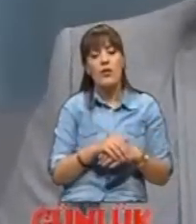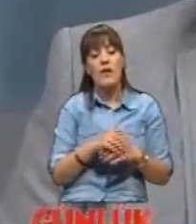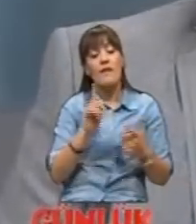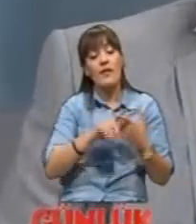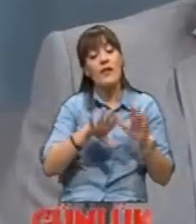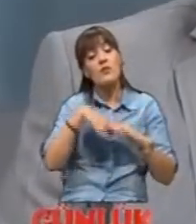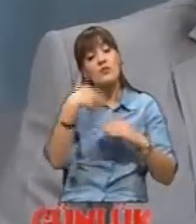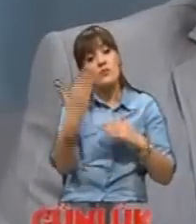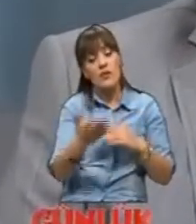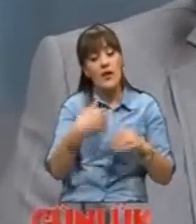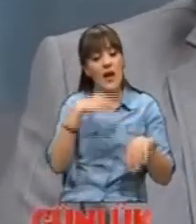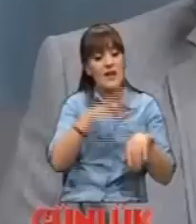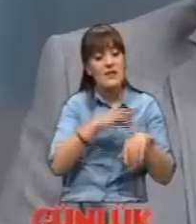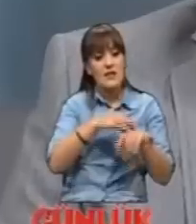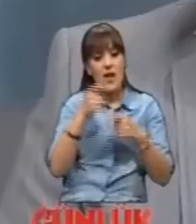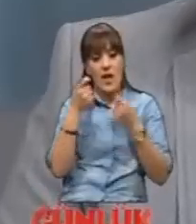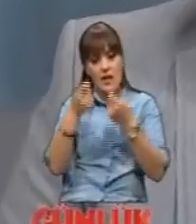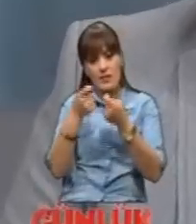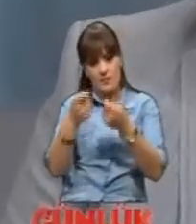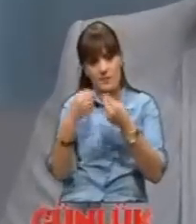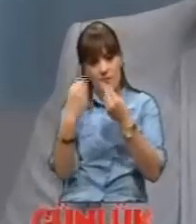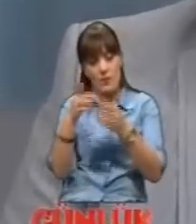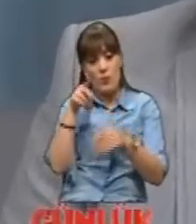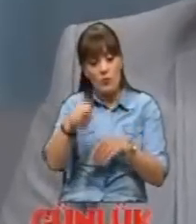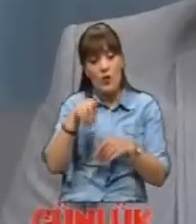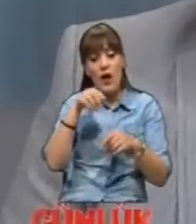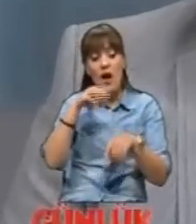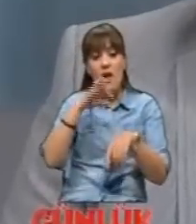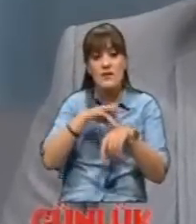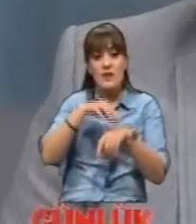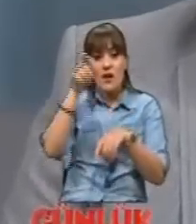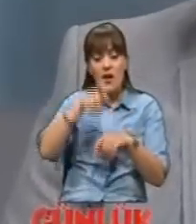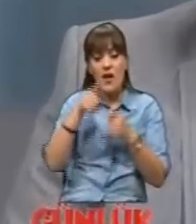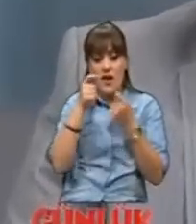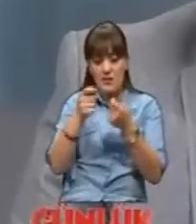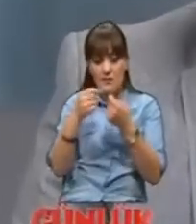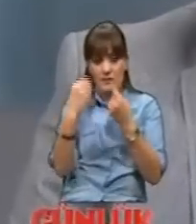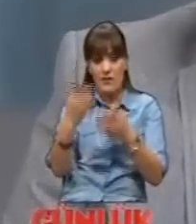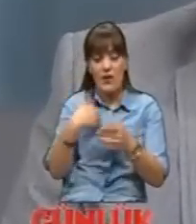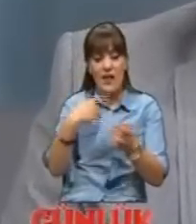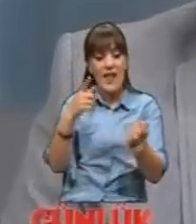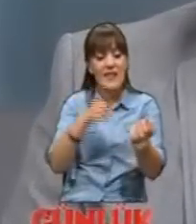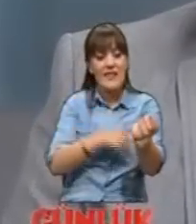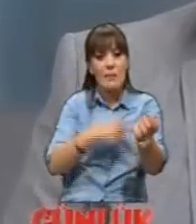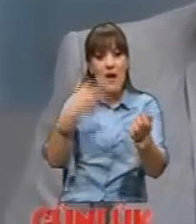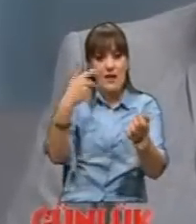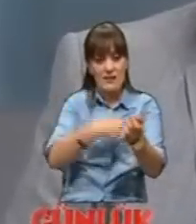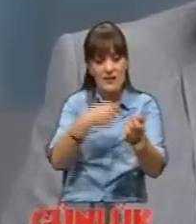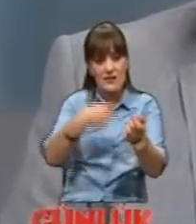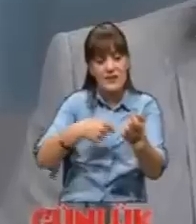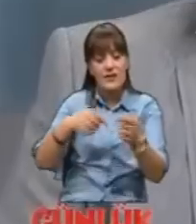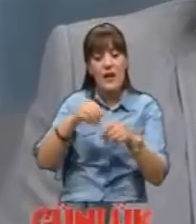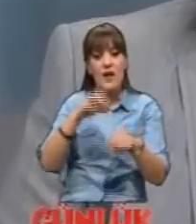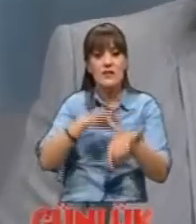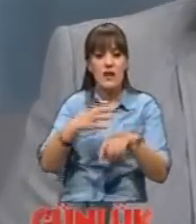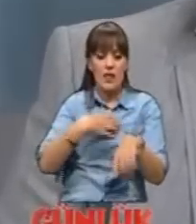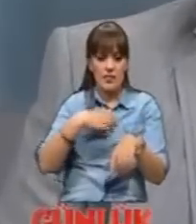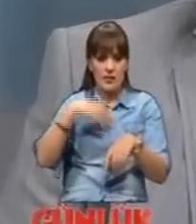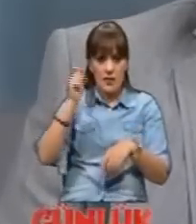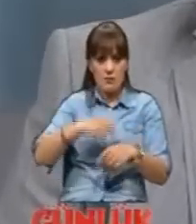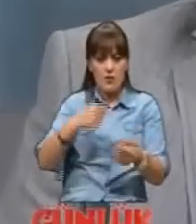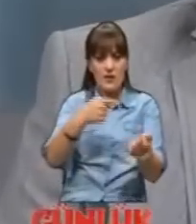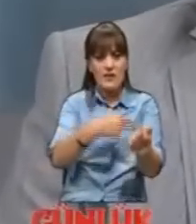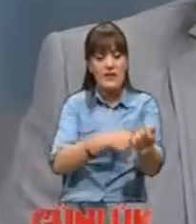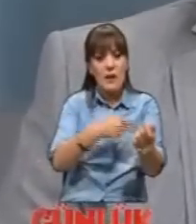Ve daha sonra hastaya eğitim veriliyor. Anladım. Bu hastaya eğitim veriliyor. Damar girişlerini hasta kendi yapıyor. Evet.